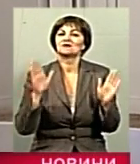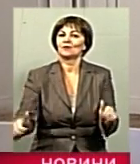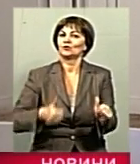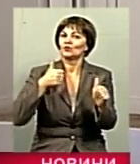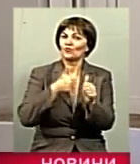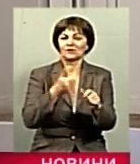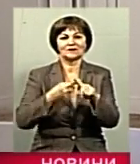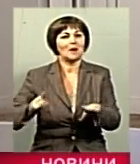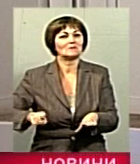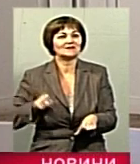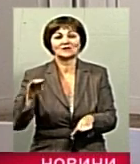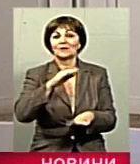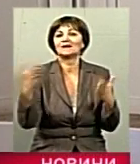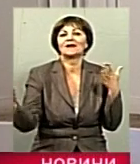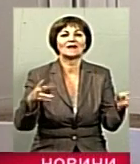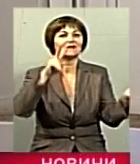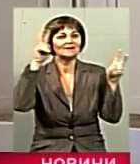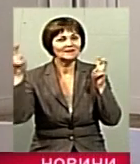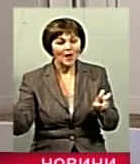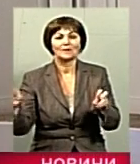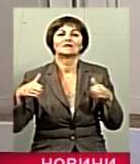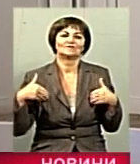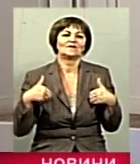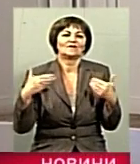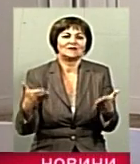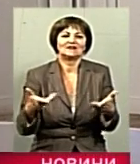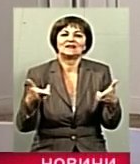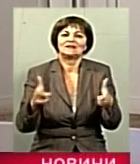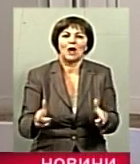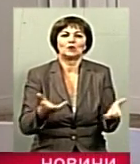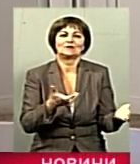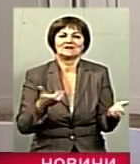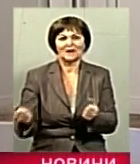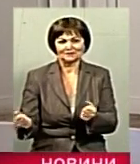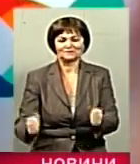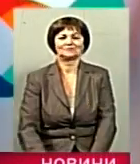міста Житомира» та які теми проєктів вітаються? Далі у сюжеті Ірини Остапчук.